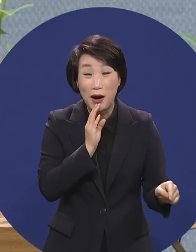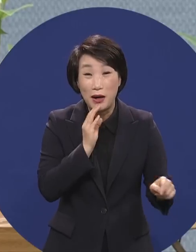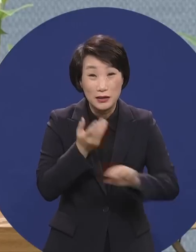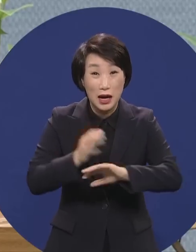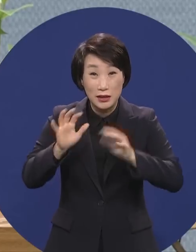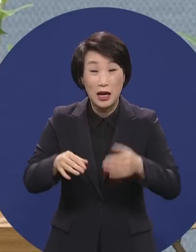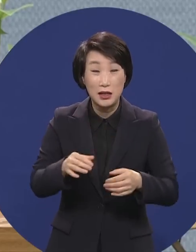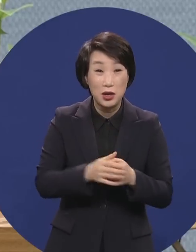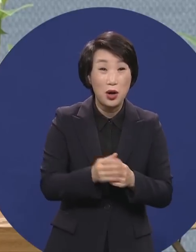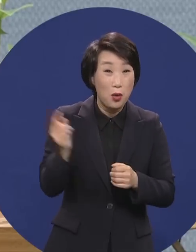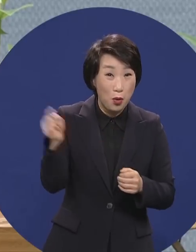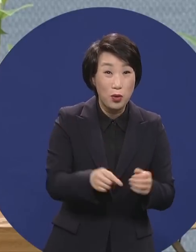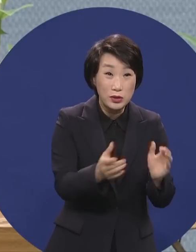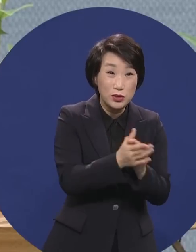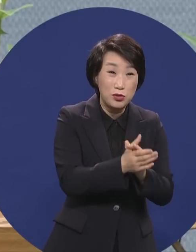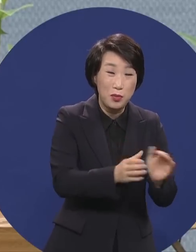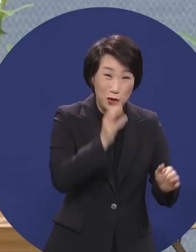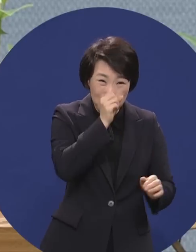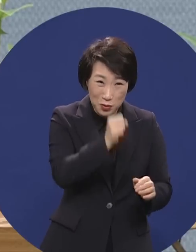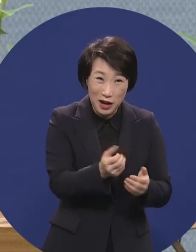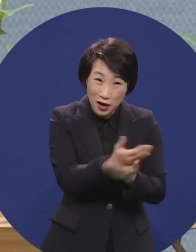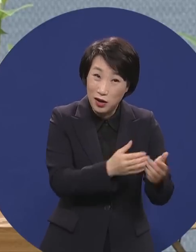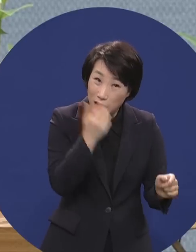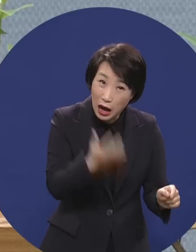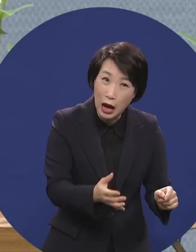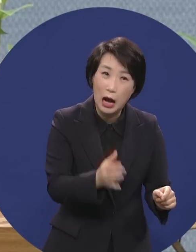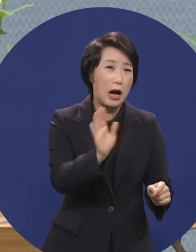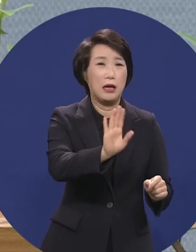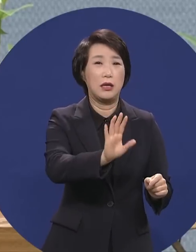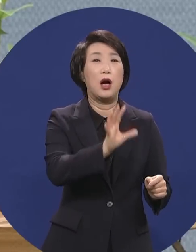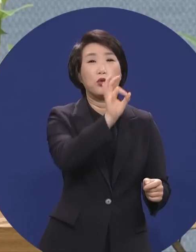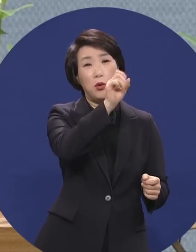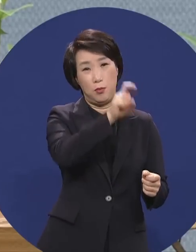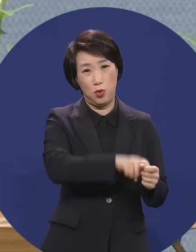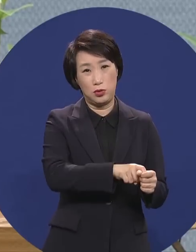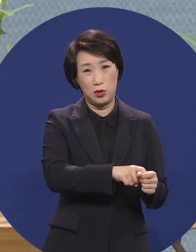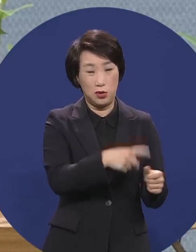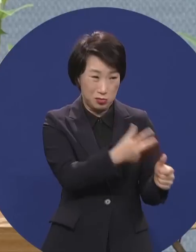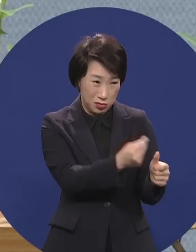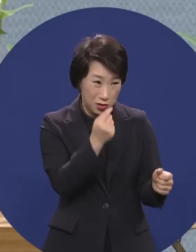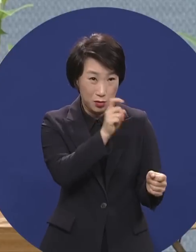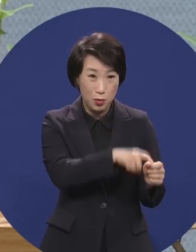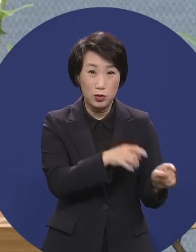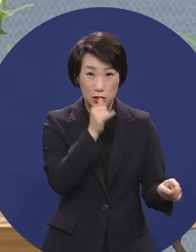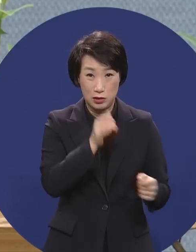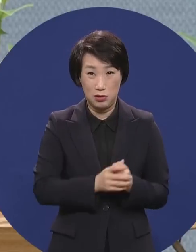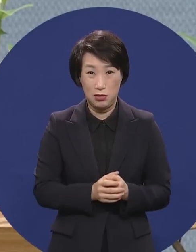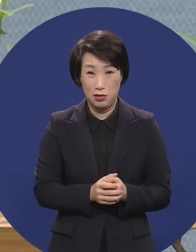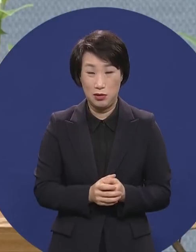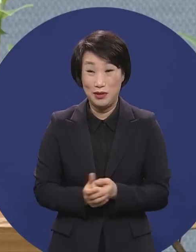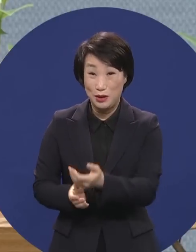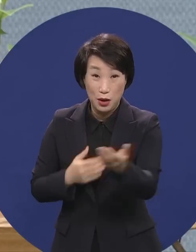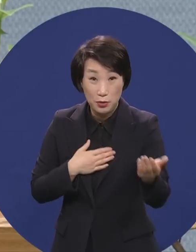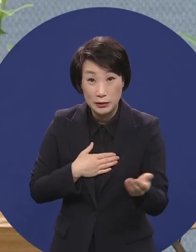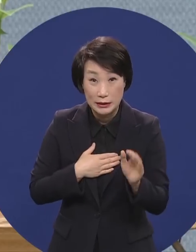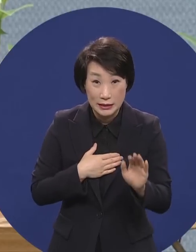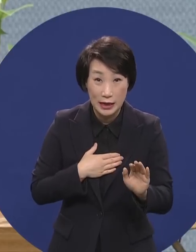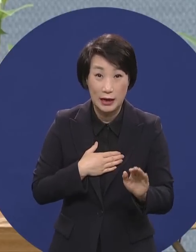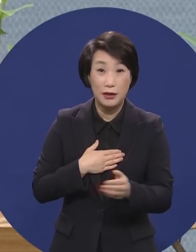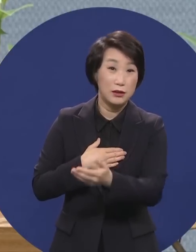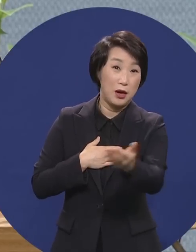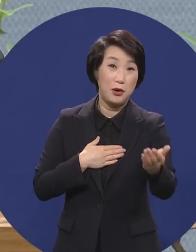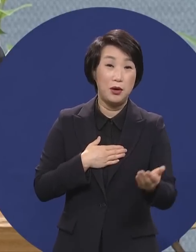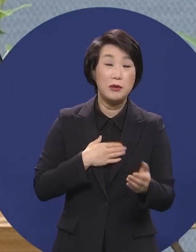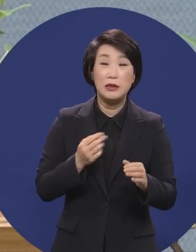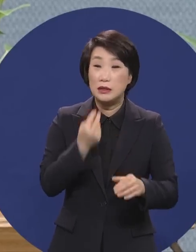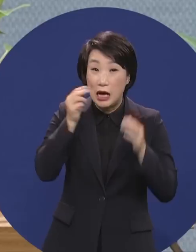사귀었다고 생각해 보세요. 그렇게 좋아서 붙었겠는가? 돈이 있으니까 돈 뜯어먹고 얻어먹기 위해서 그런 것 아닙니까? 여러분들이요,